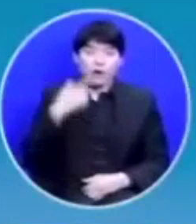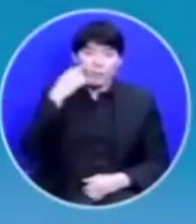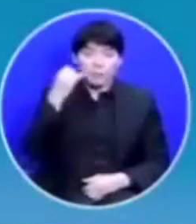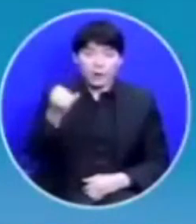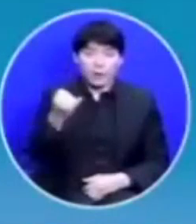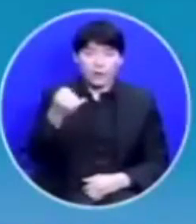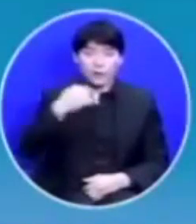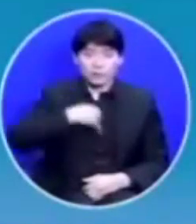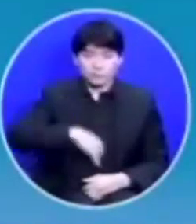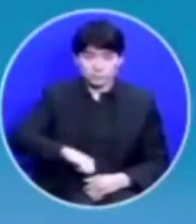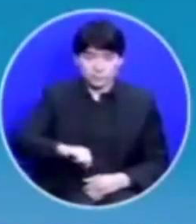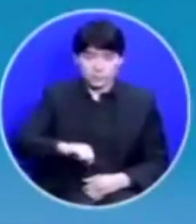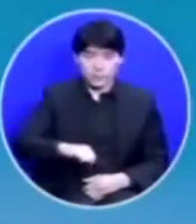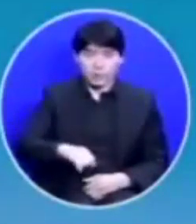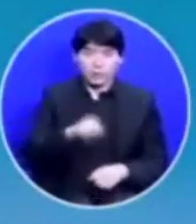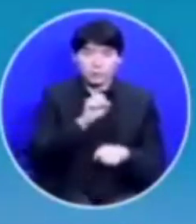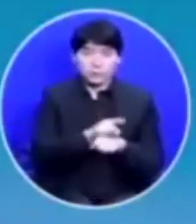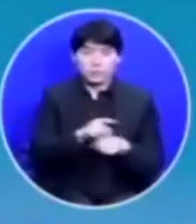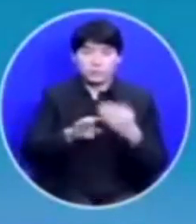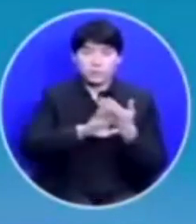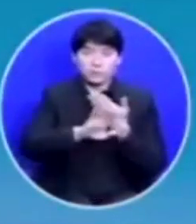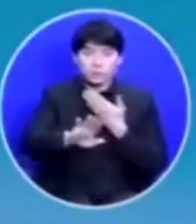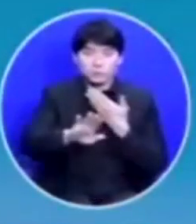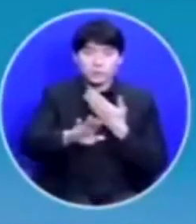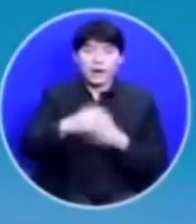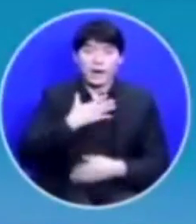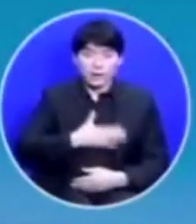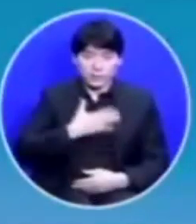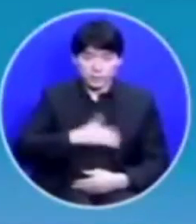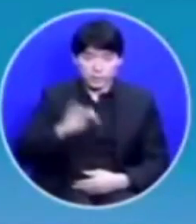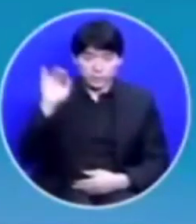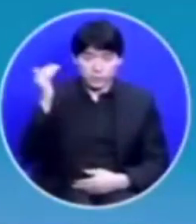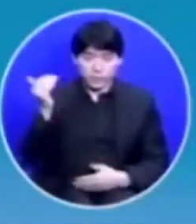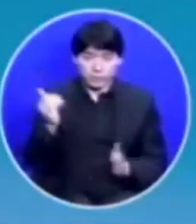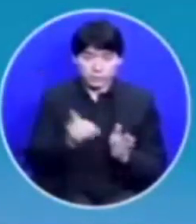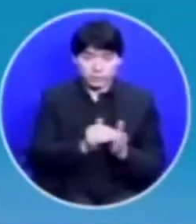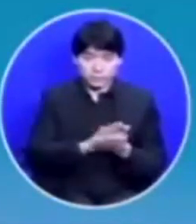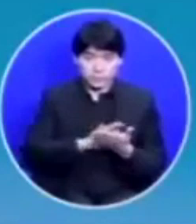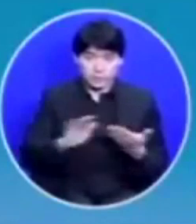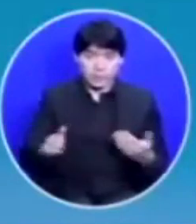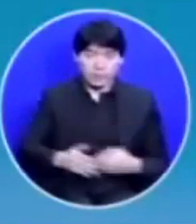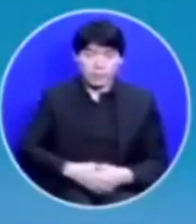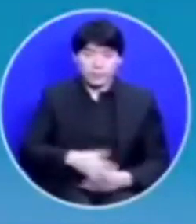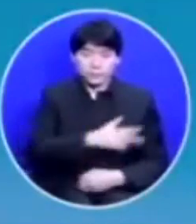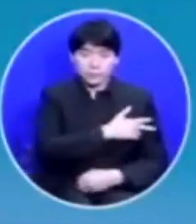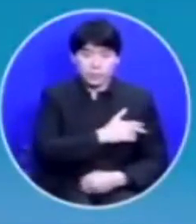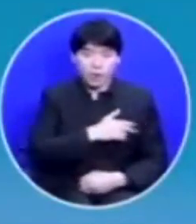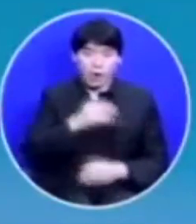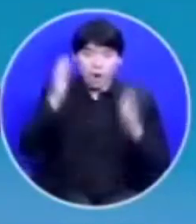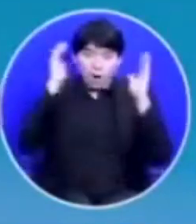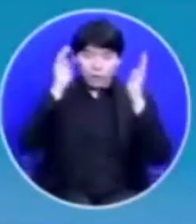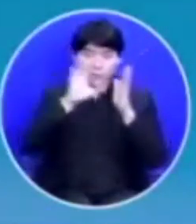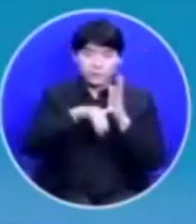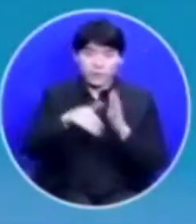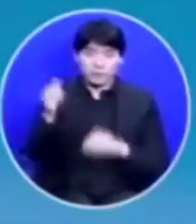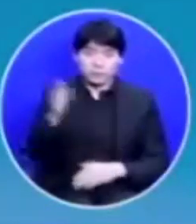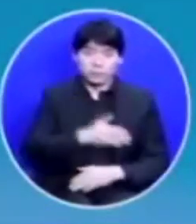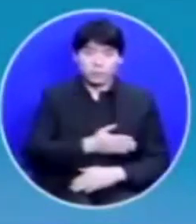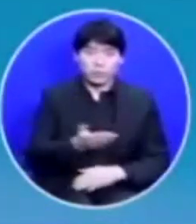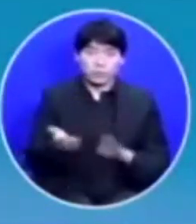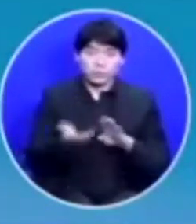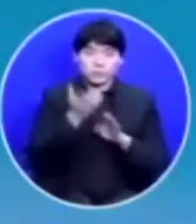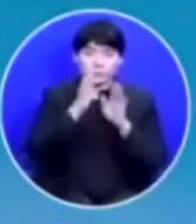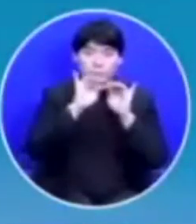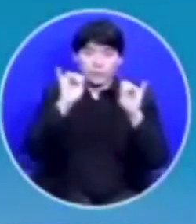성품과 기질이 다르다는 것을 알았어요 이 집사님은 어릴 때부터 늘 윌 사람이